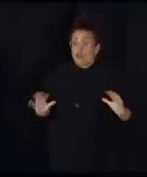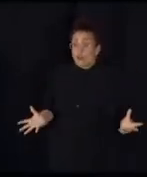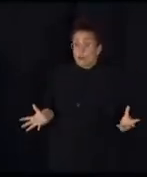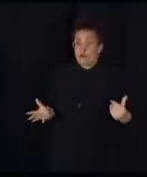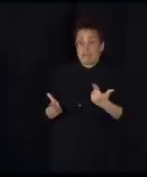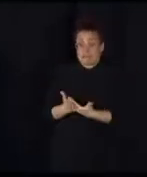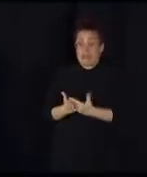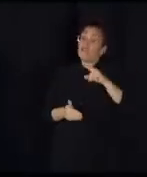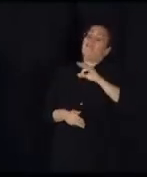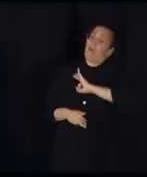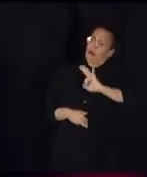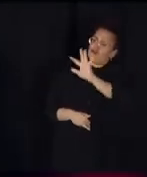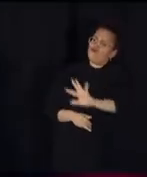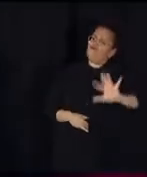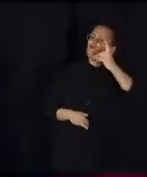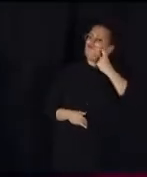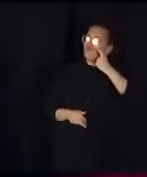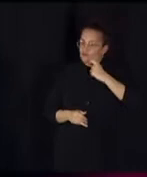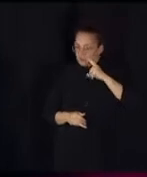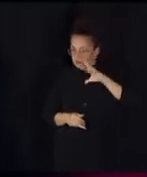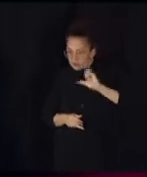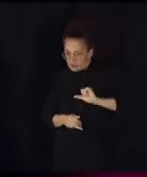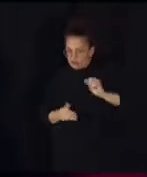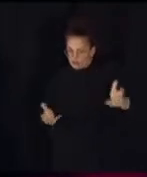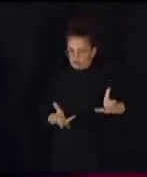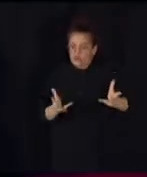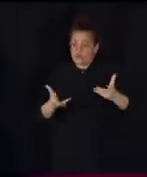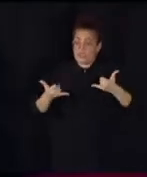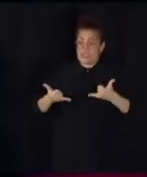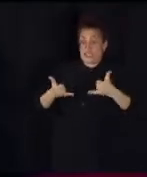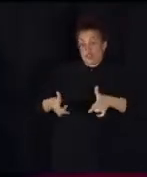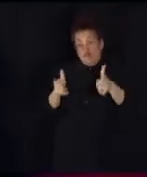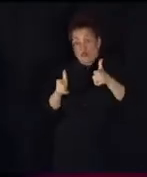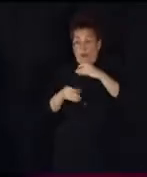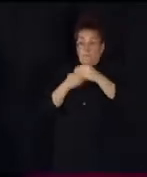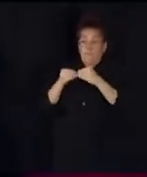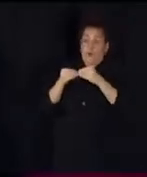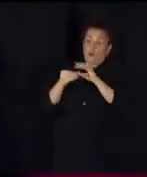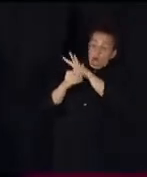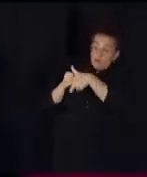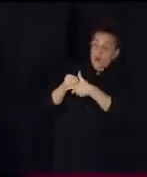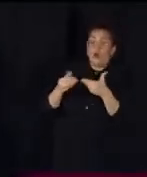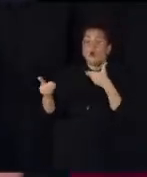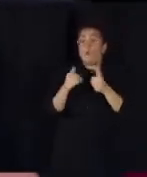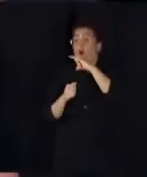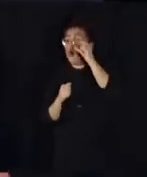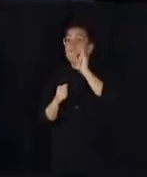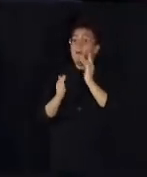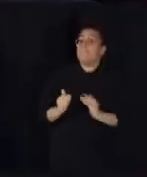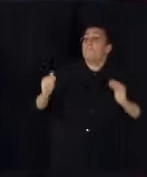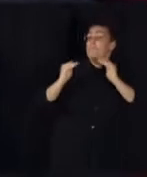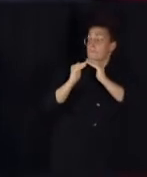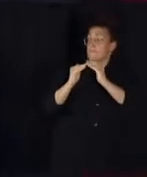les accompagner en France. On a un droit qui est probablement un des plus protecteurs du monde pour la parité homme-femme, c'est ce que dit la Banque